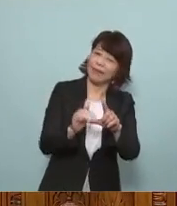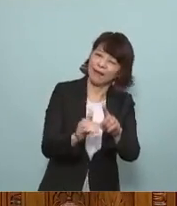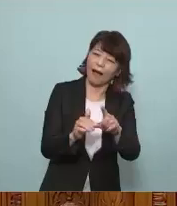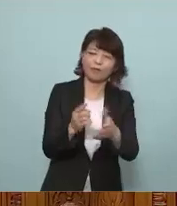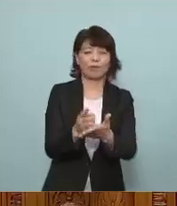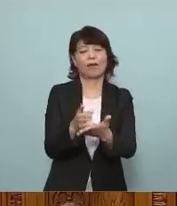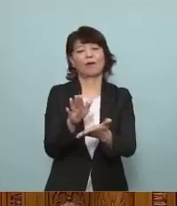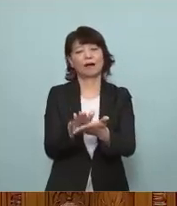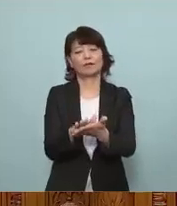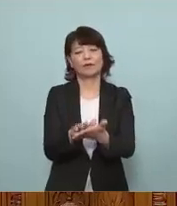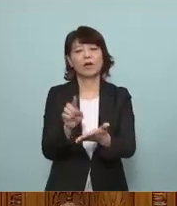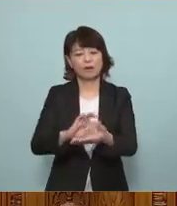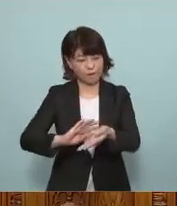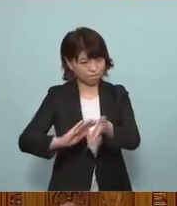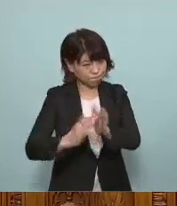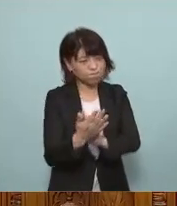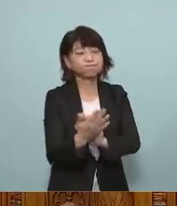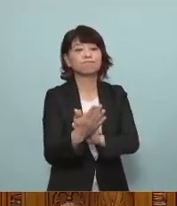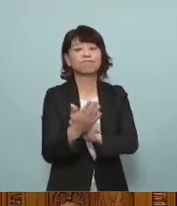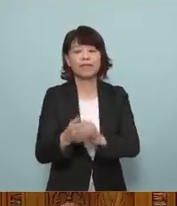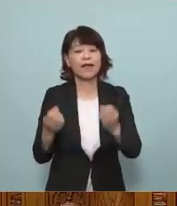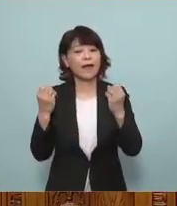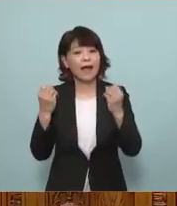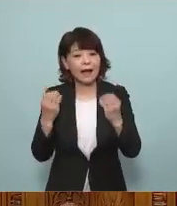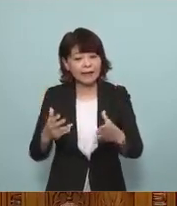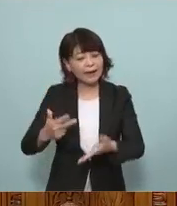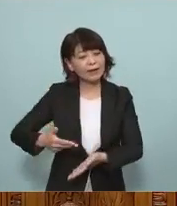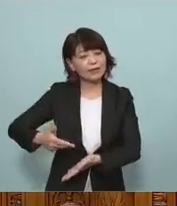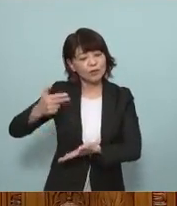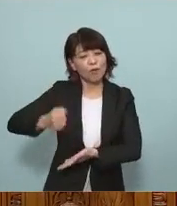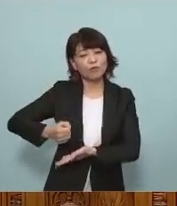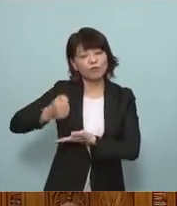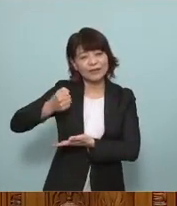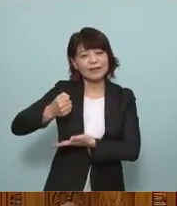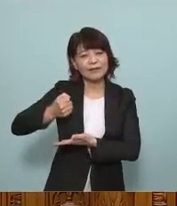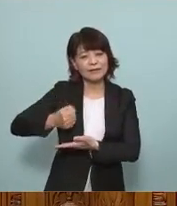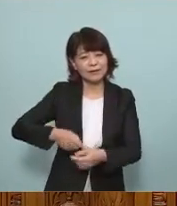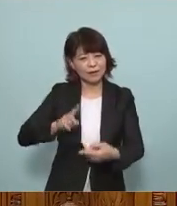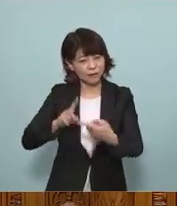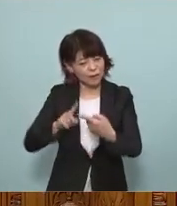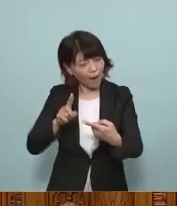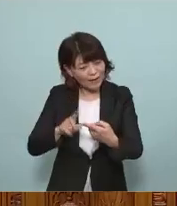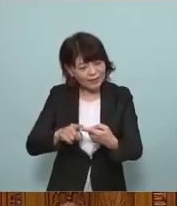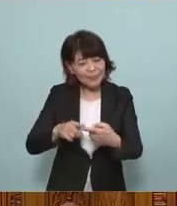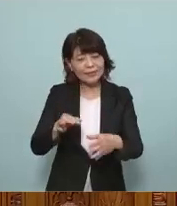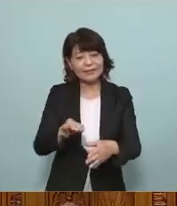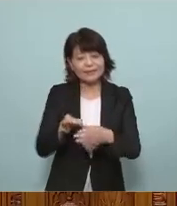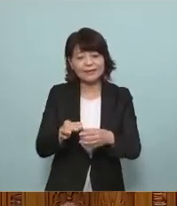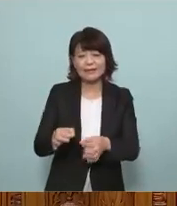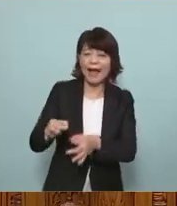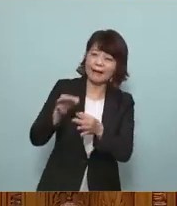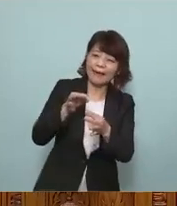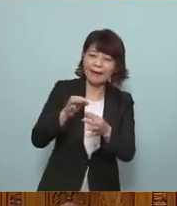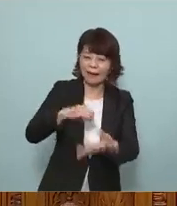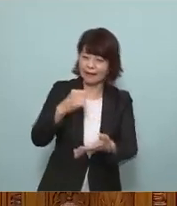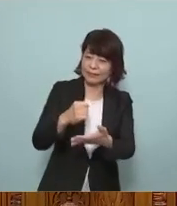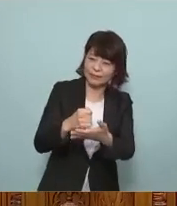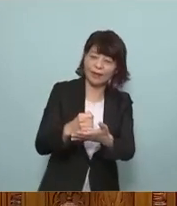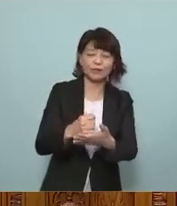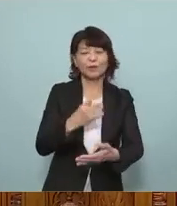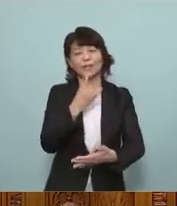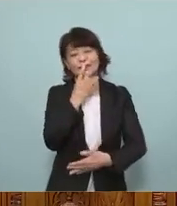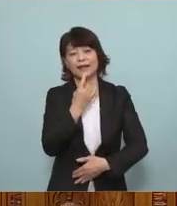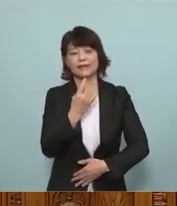レンドを一気に反転させ、新しい資本主義の時代にふさわしい賃上げが実現することを期待いた